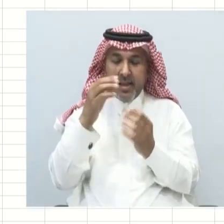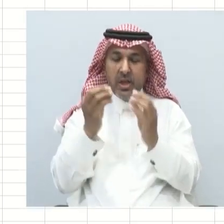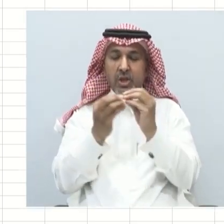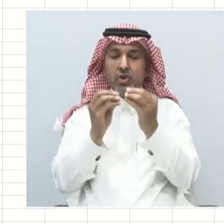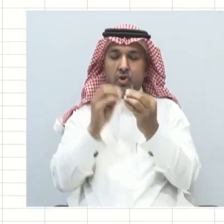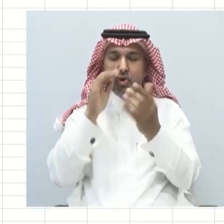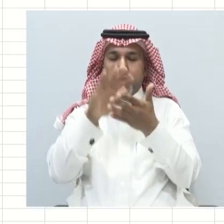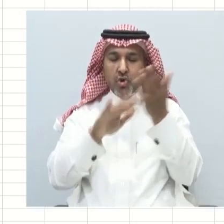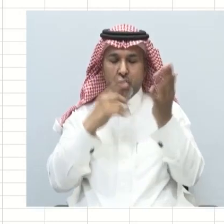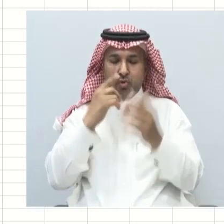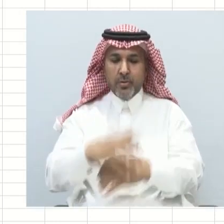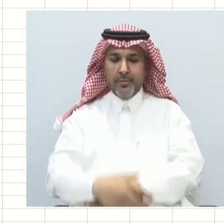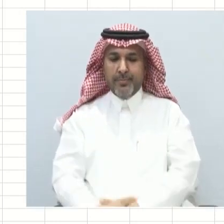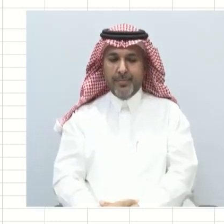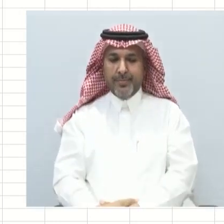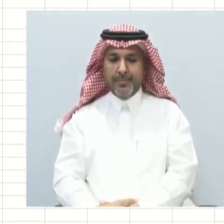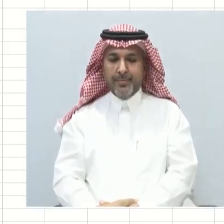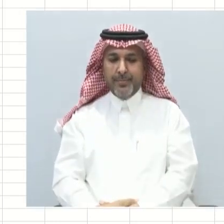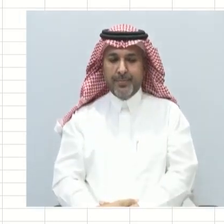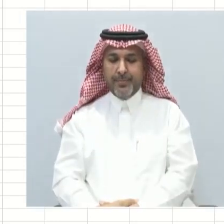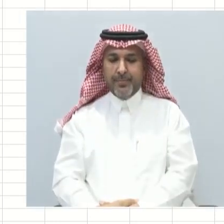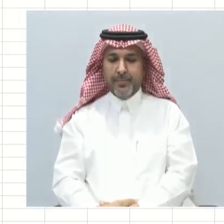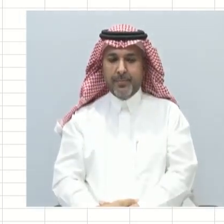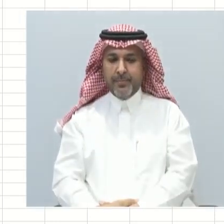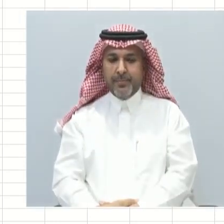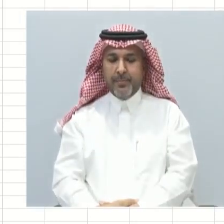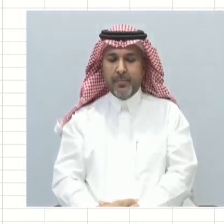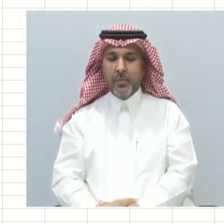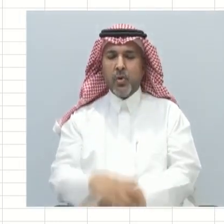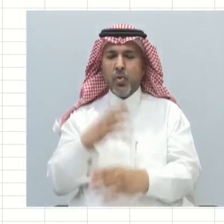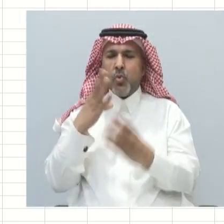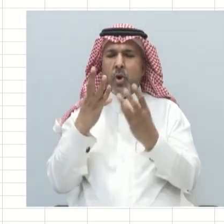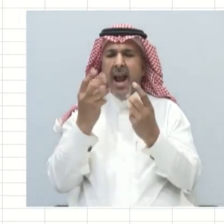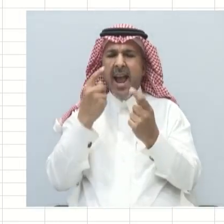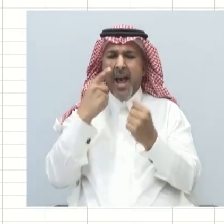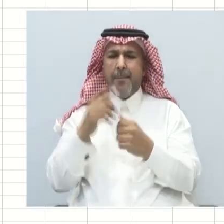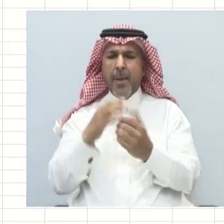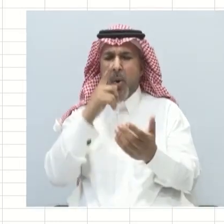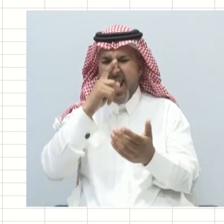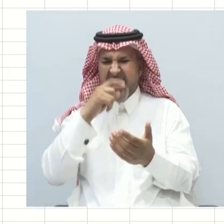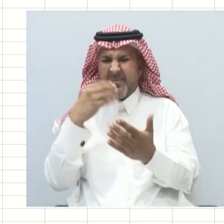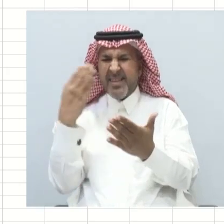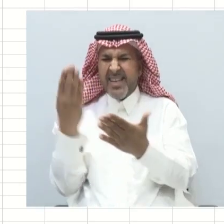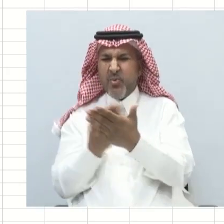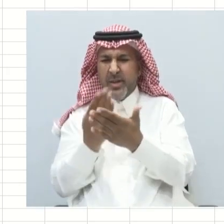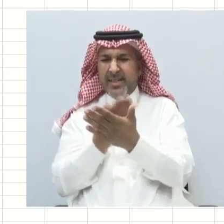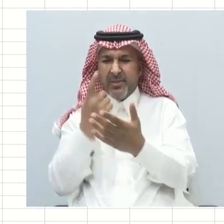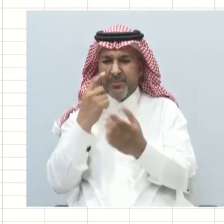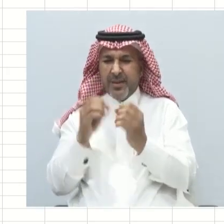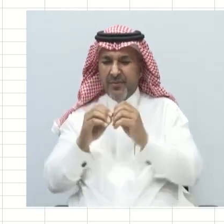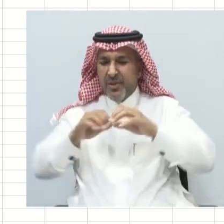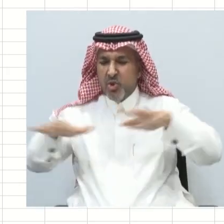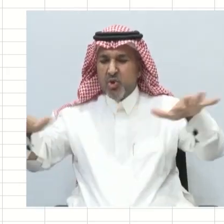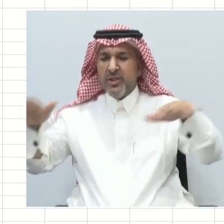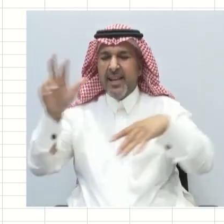الاسره وهذا اللي هو الادخار بهذا الشكل اول شيء لو حبيت ترسم انت رسمه الانتشار